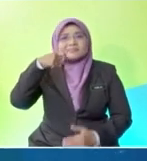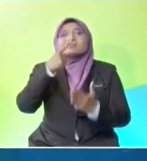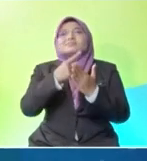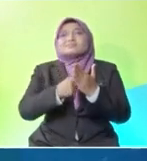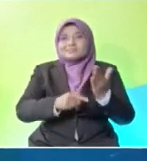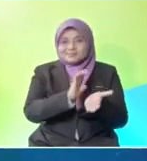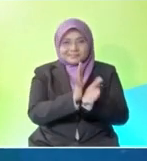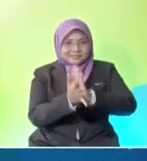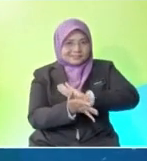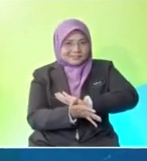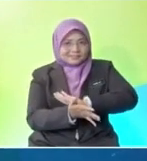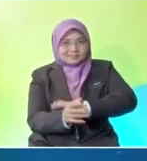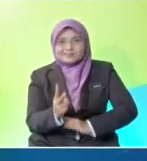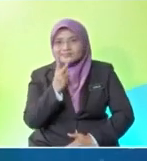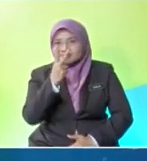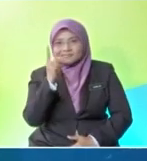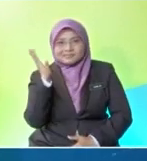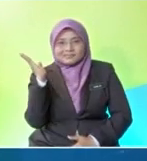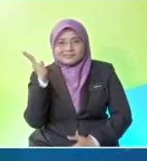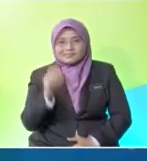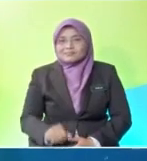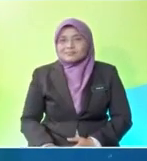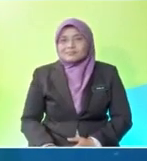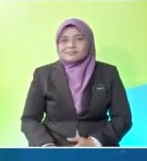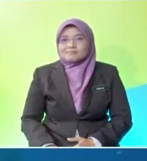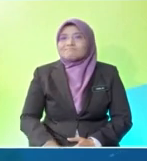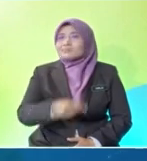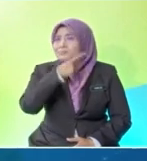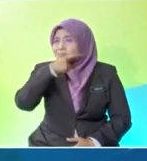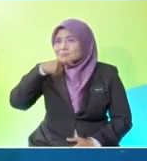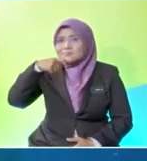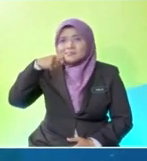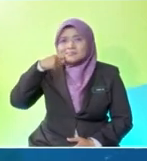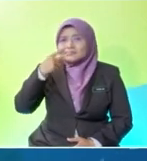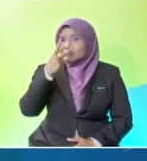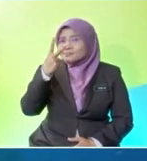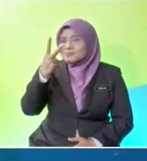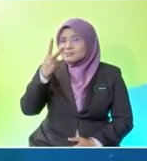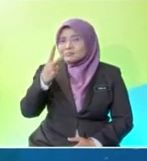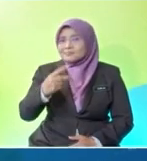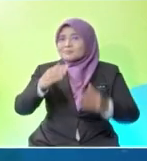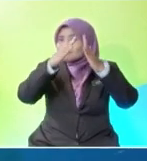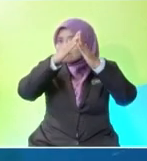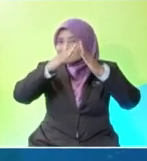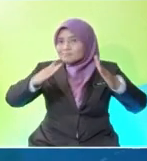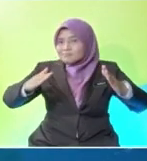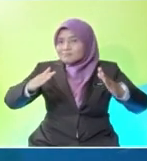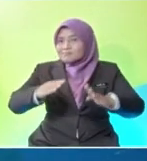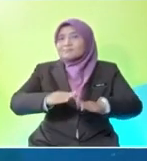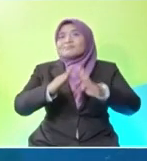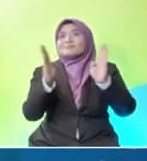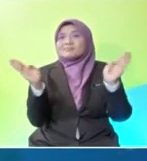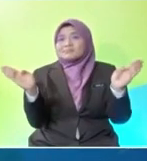kering nah bila matahari datang hari semua Alhamdulillah ini pun dia akan naik